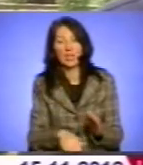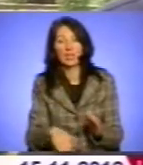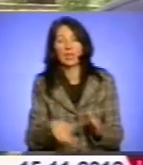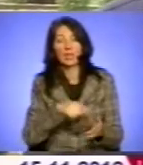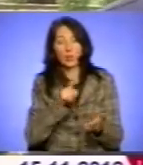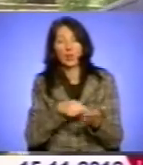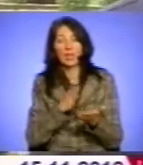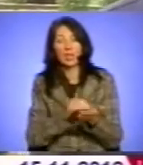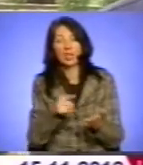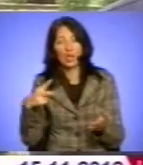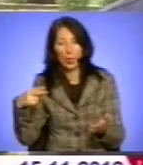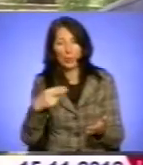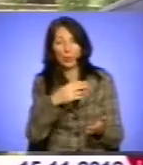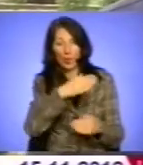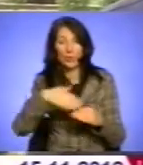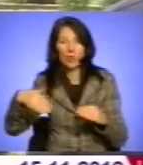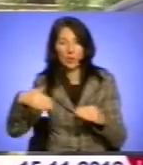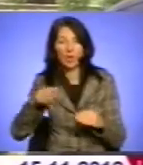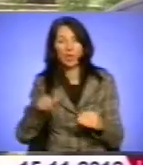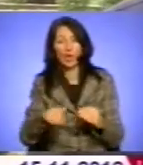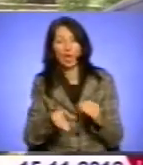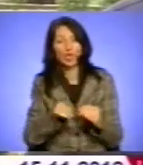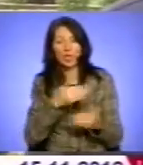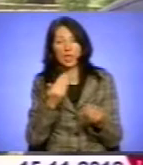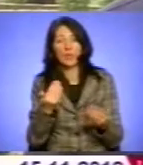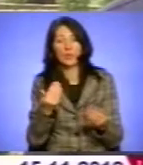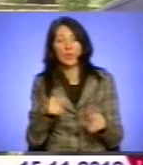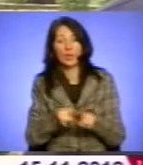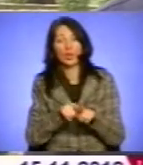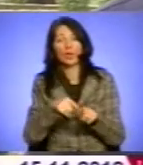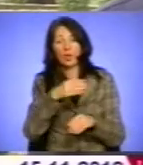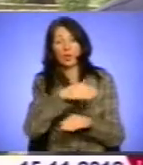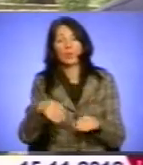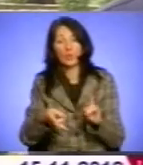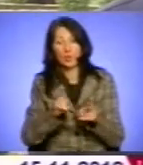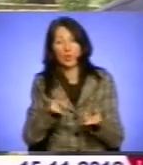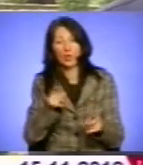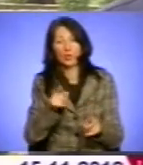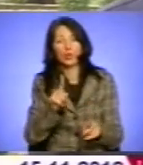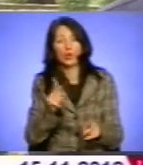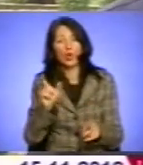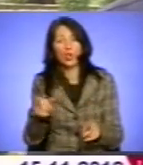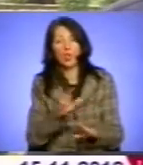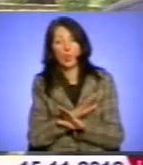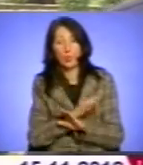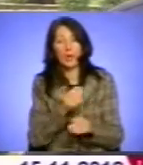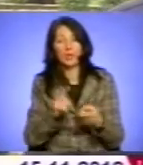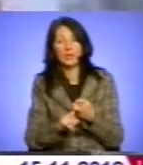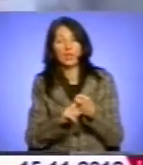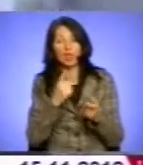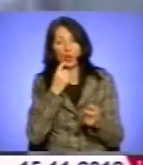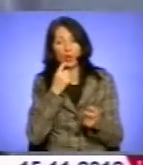ампутувати кінцівку чи не ампутувати кінцівку. І, як правило, ампутують, тому що інакше людина помирає від зараження